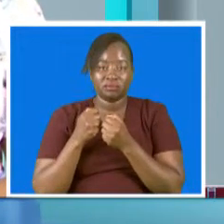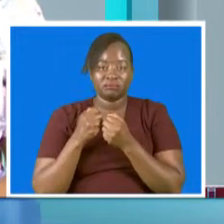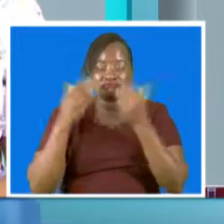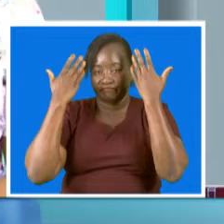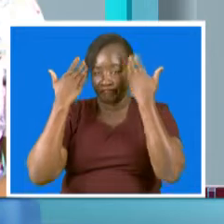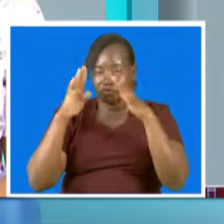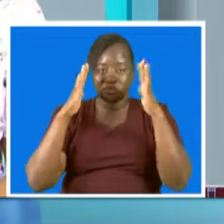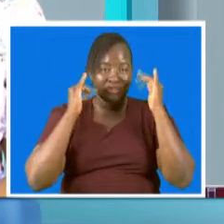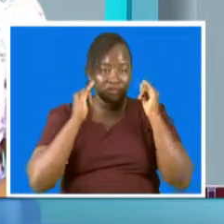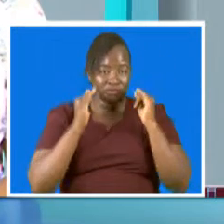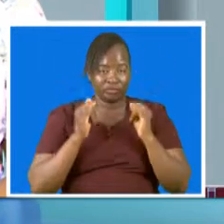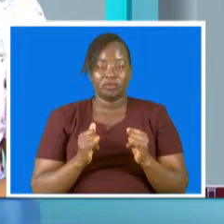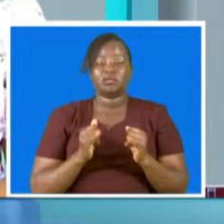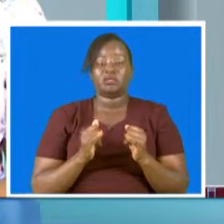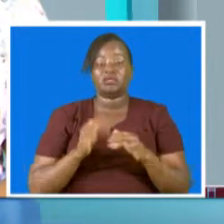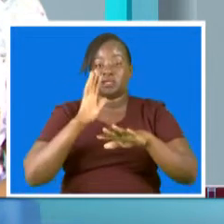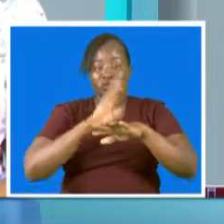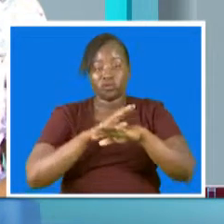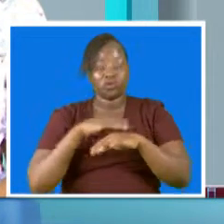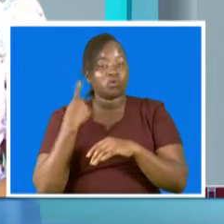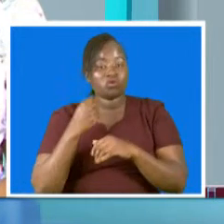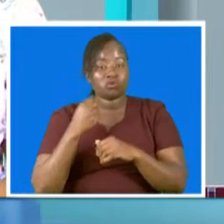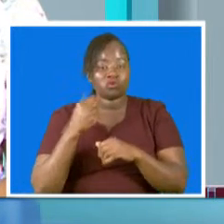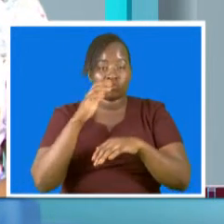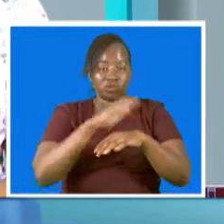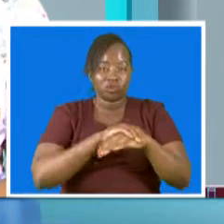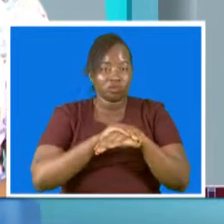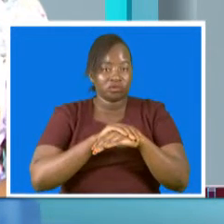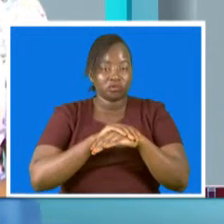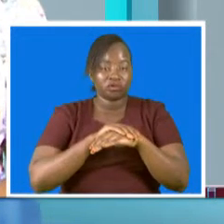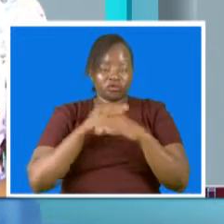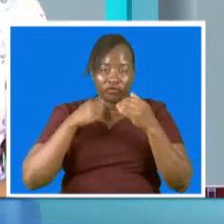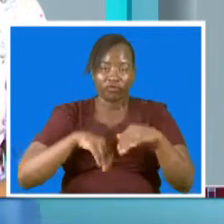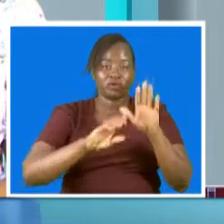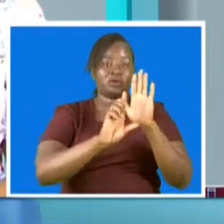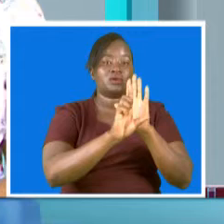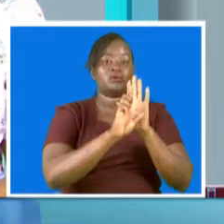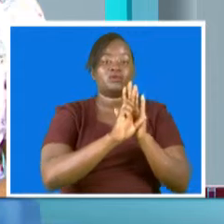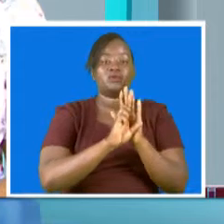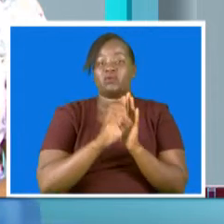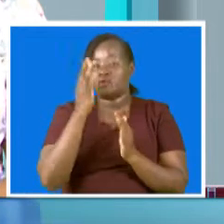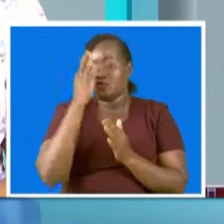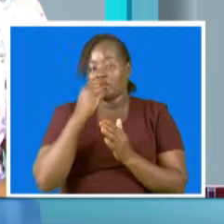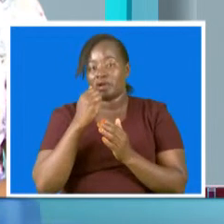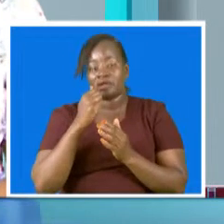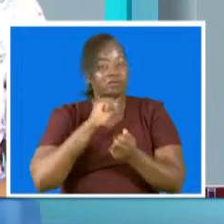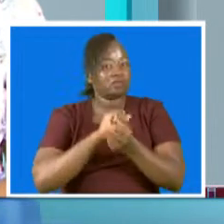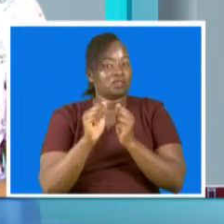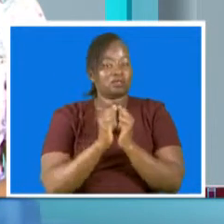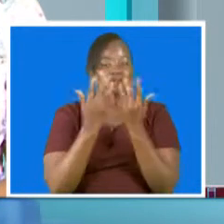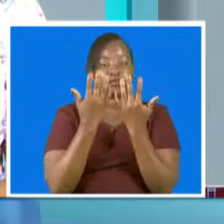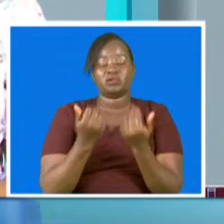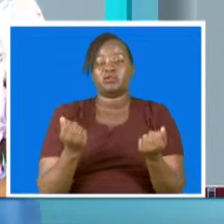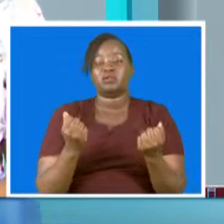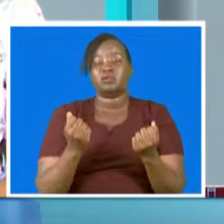andu matoikaine. Gwiciria no wega aria makorwo makinyitikana magakorwo magitacokirio makinya mahio make watho tondu guthukia mwana munini